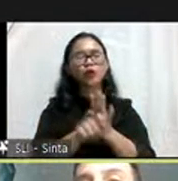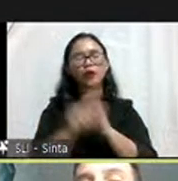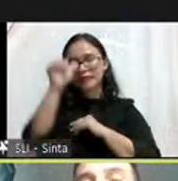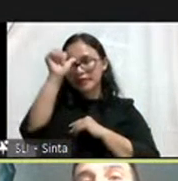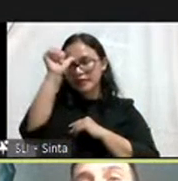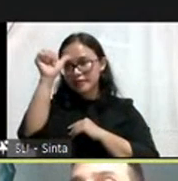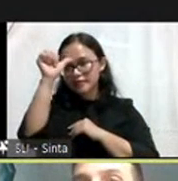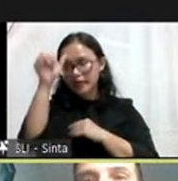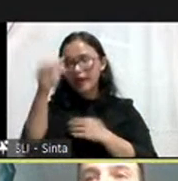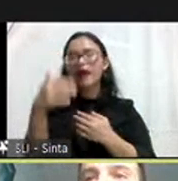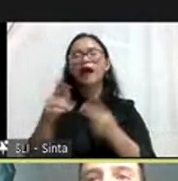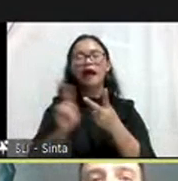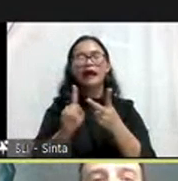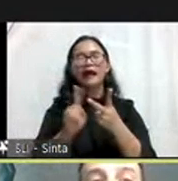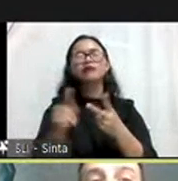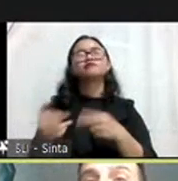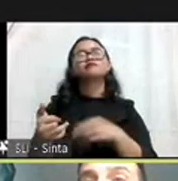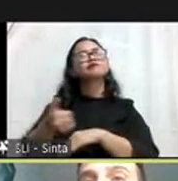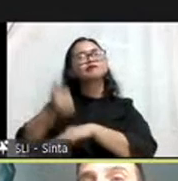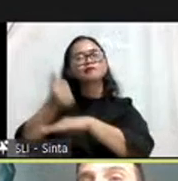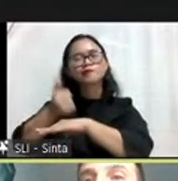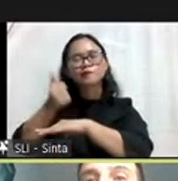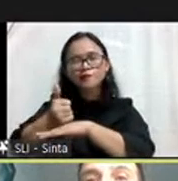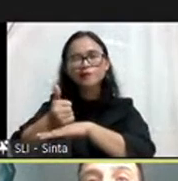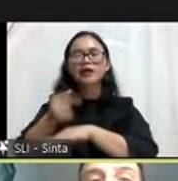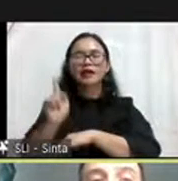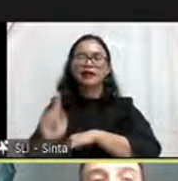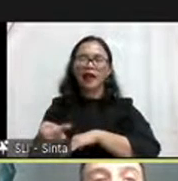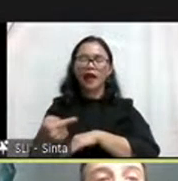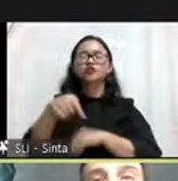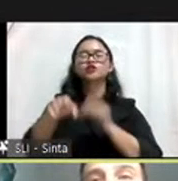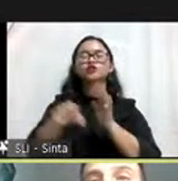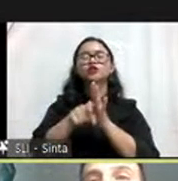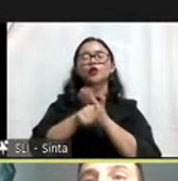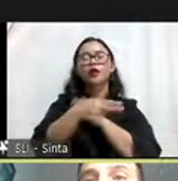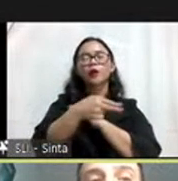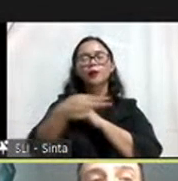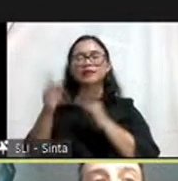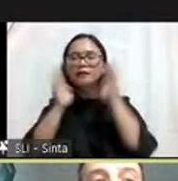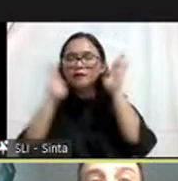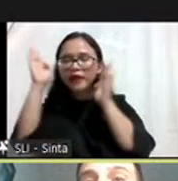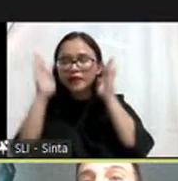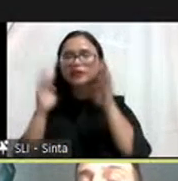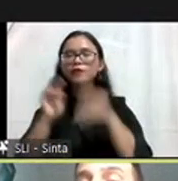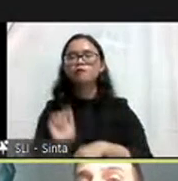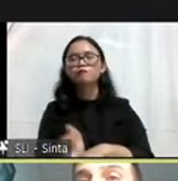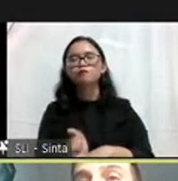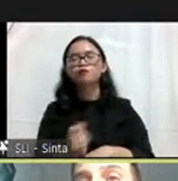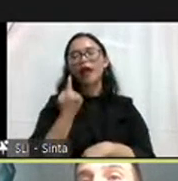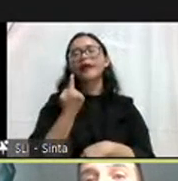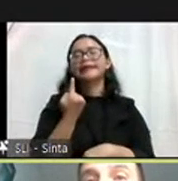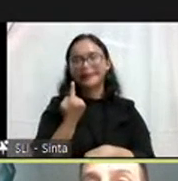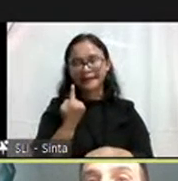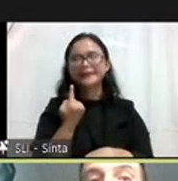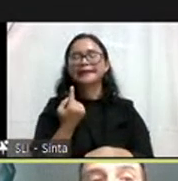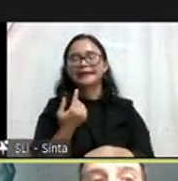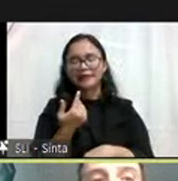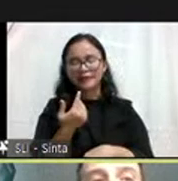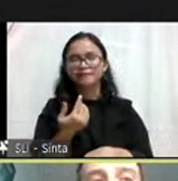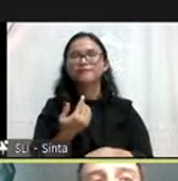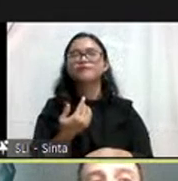Ee kemajuan di Asia Tenggara kita tahu Indonesia Malaysia juga disebutkan oleh tadi kemudian di ee